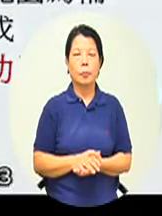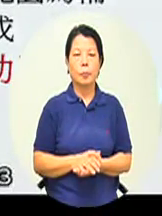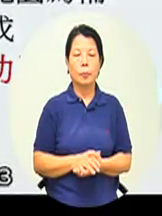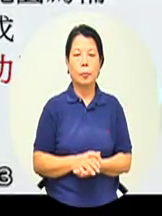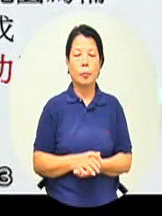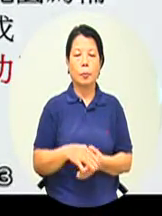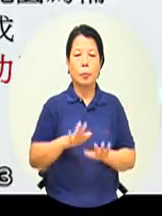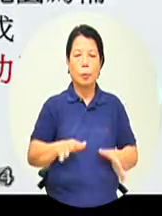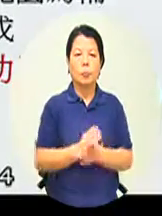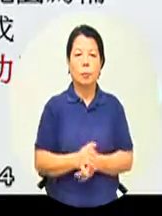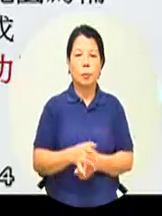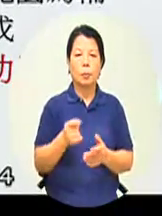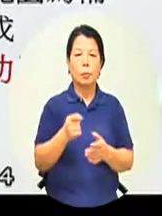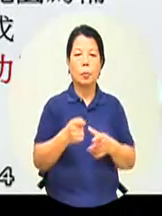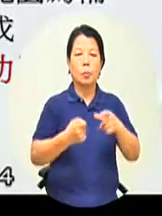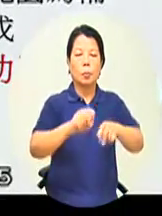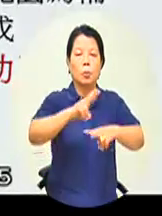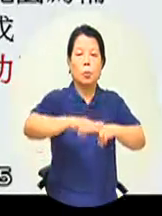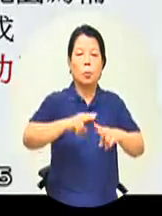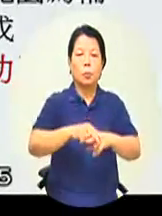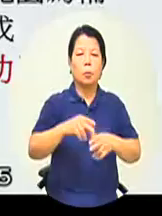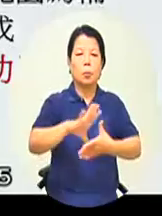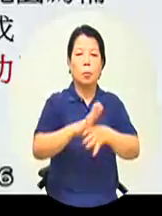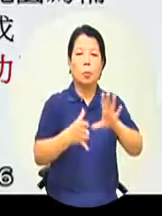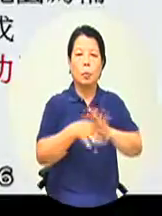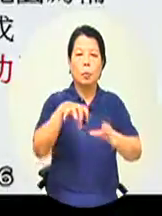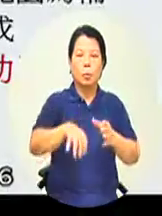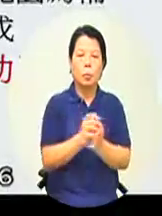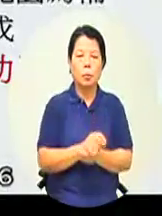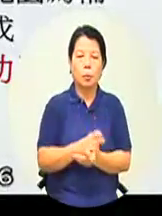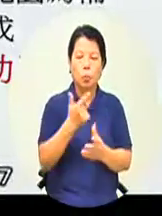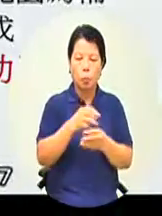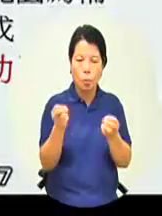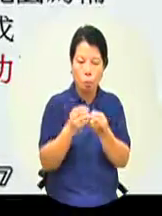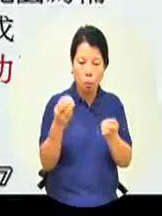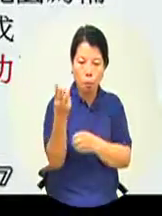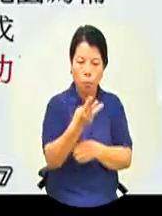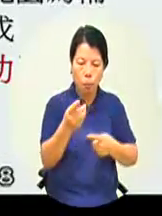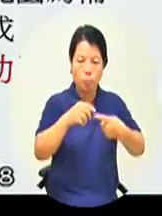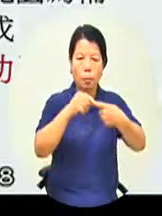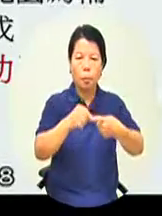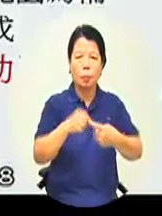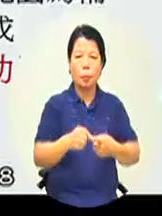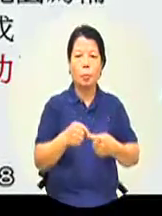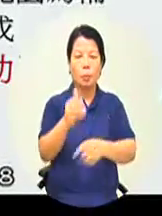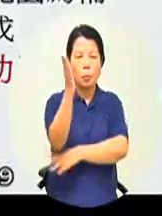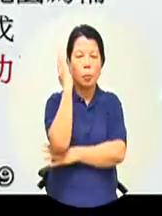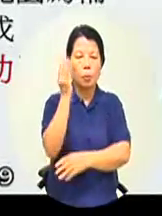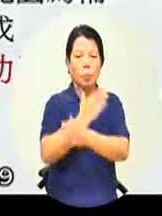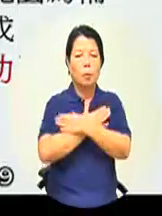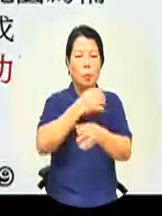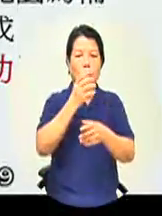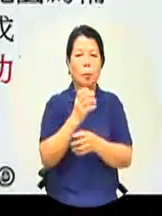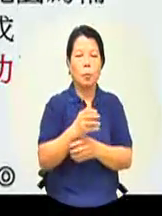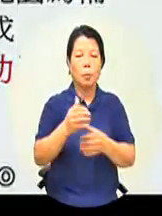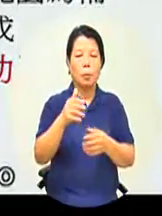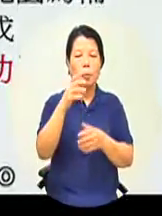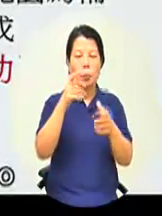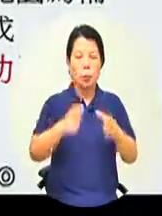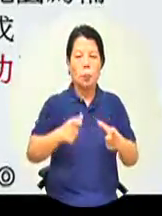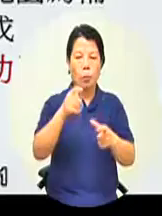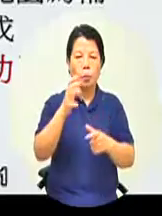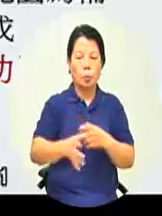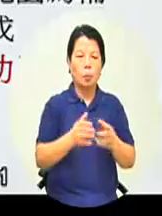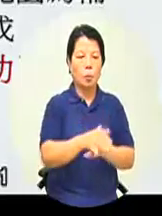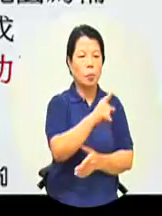在所谓的公共化里头，我们可以讨论三个面向，一个就是公立幼儿园的设立，一个是非